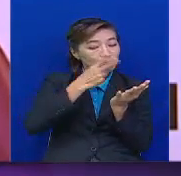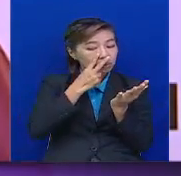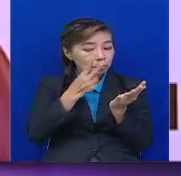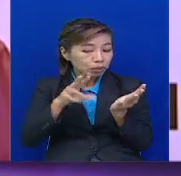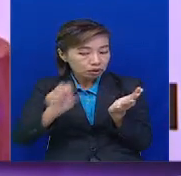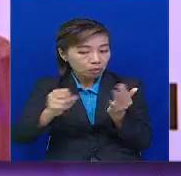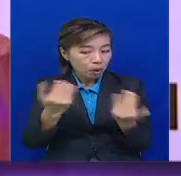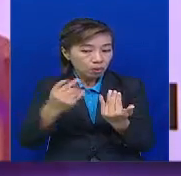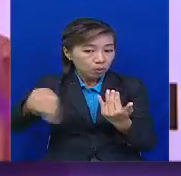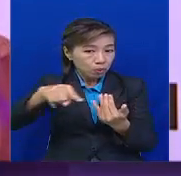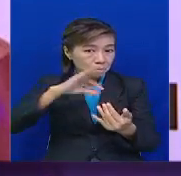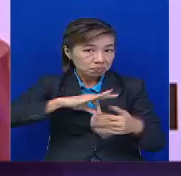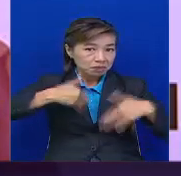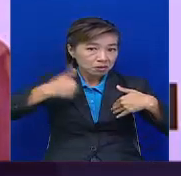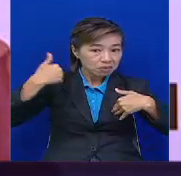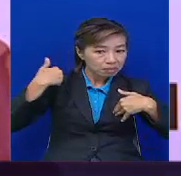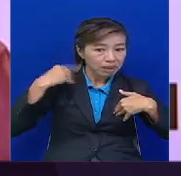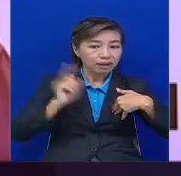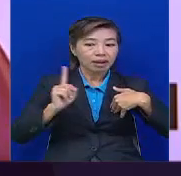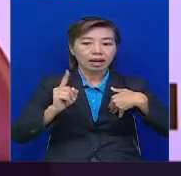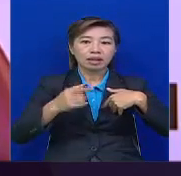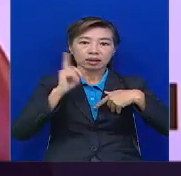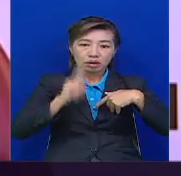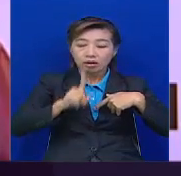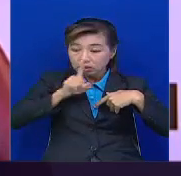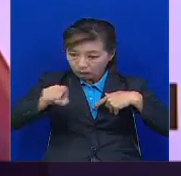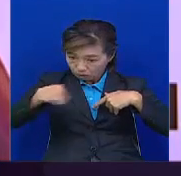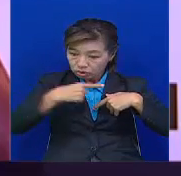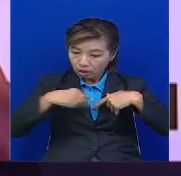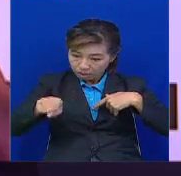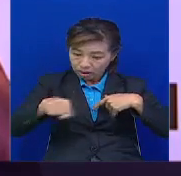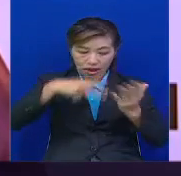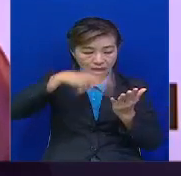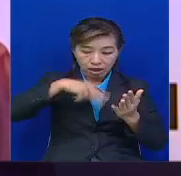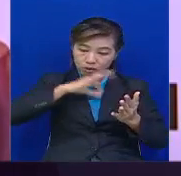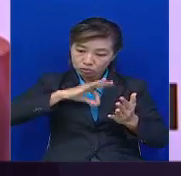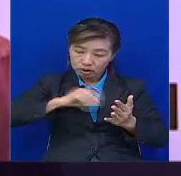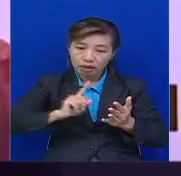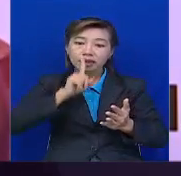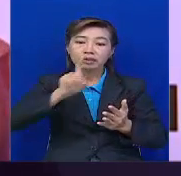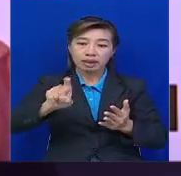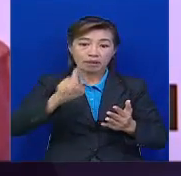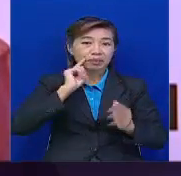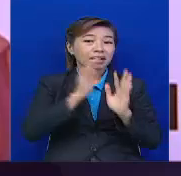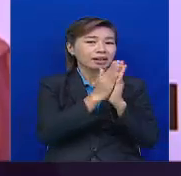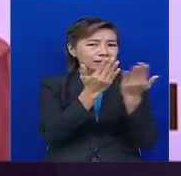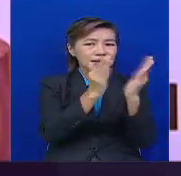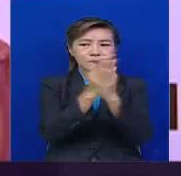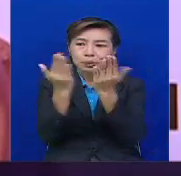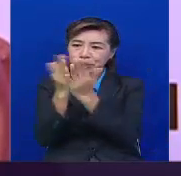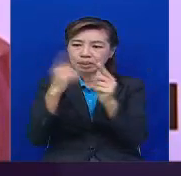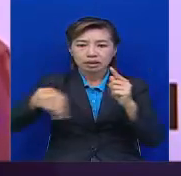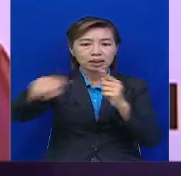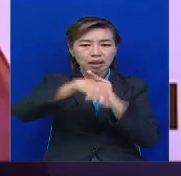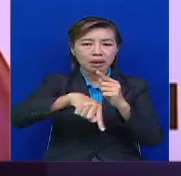อ่านแล้วเขาสนุกกับการฟังไหมก็ต้องถามใจเขาด้วยก็ดูปฏิกิริยาของเขาด้วยฉะนั้นหนังสือทุกเล่มมันมีความ